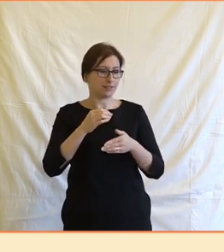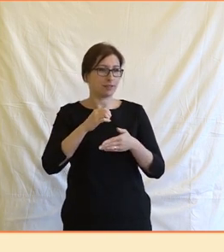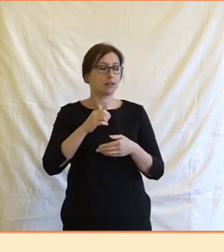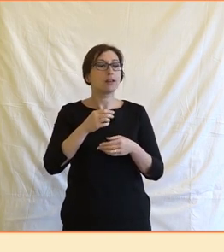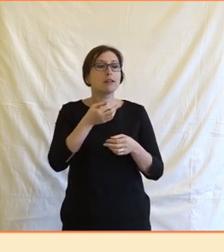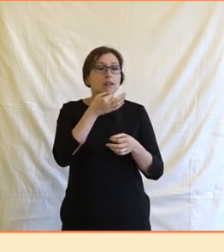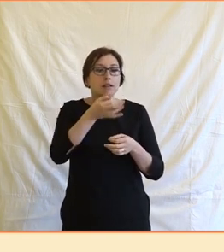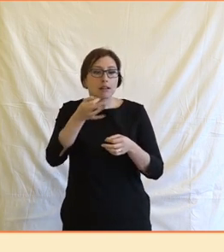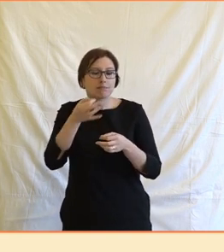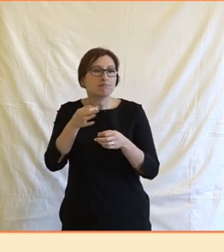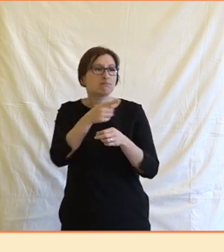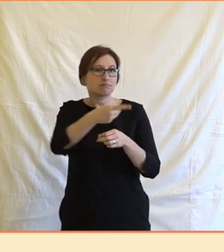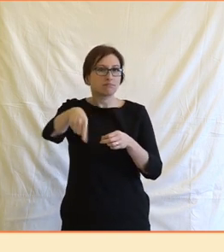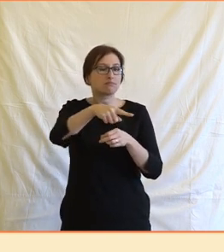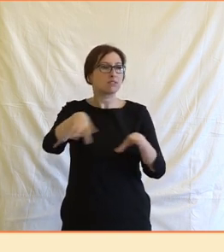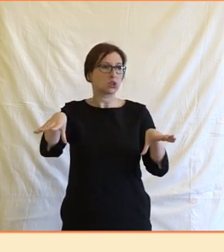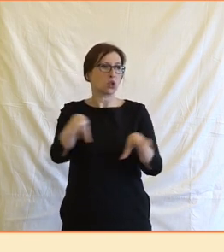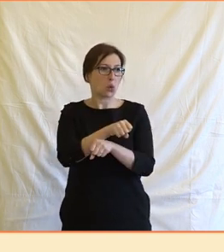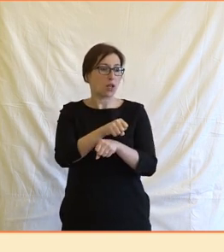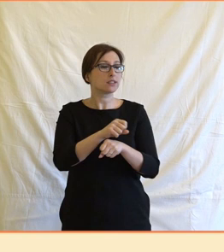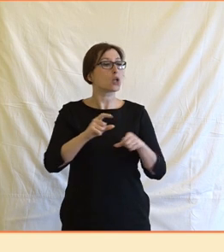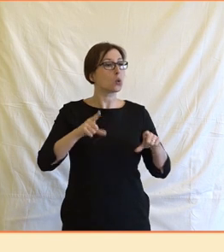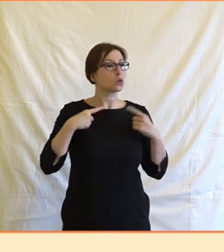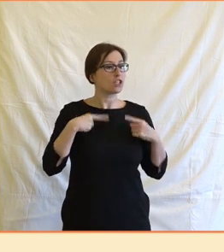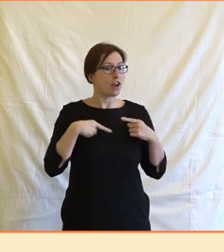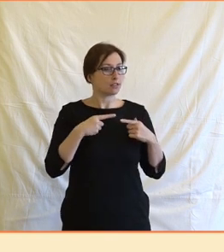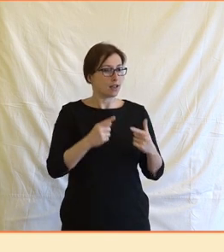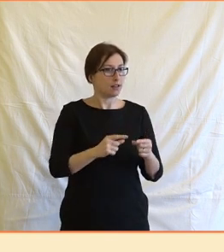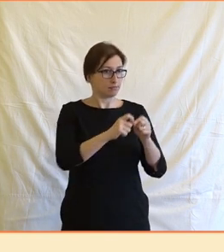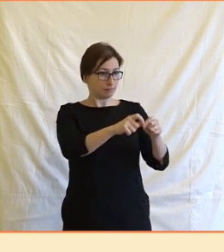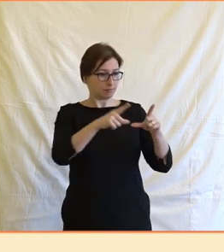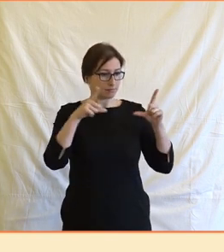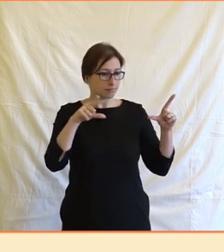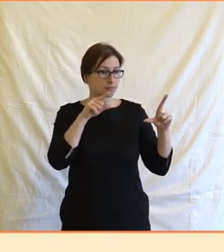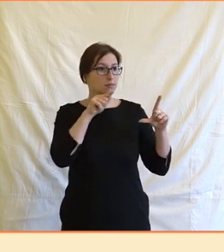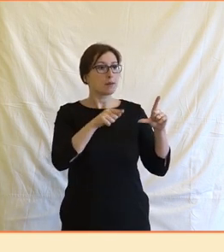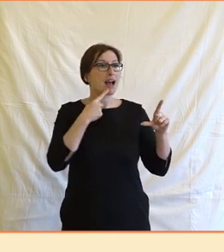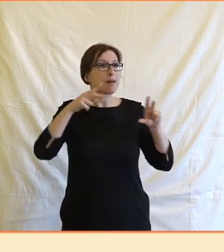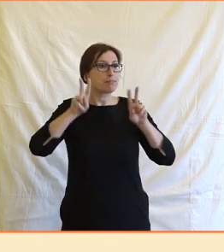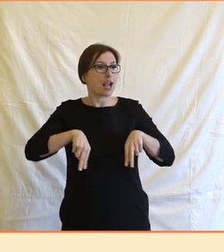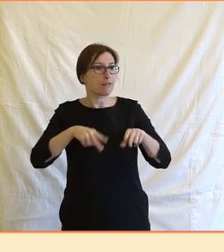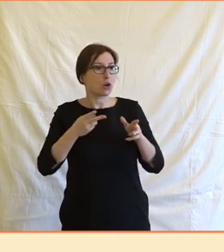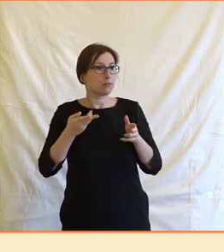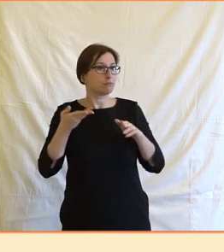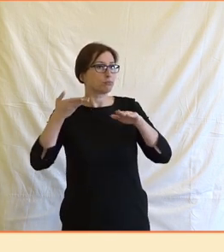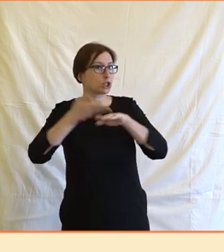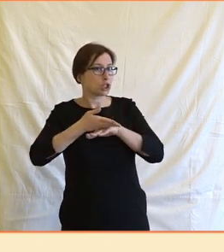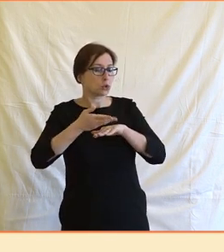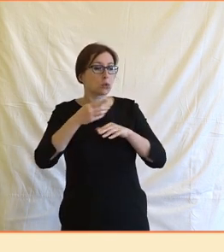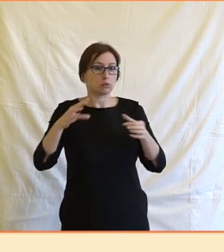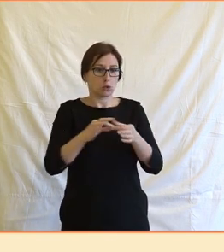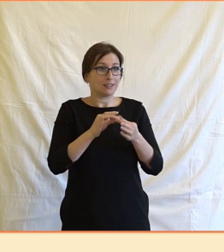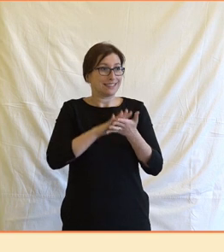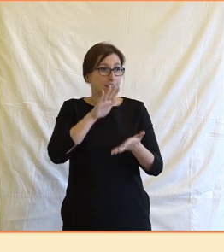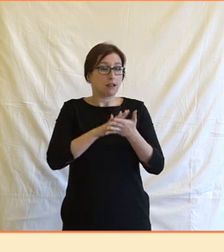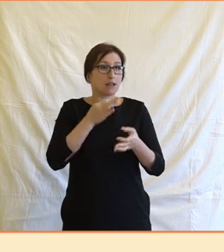respondentů souhlasí s tím, že uživatel by měl mít právo na to získat přístup k datům, která